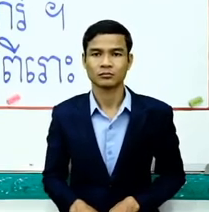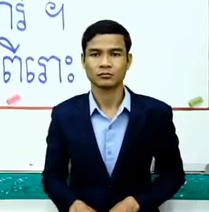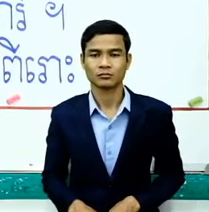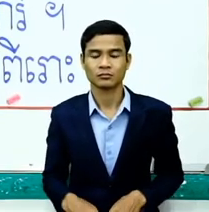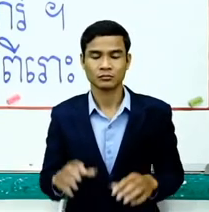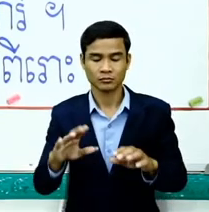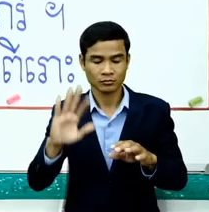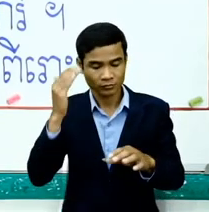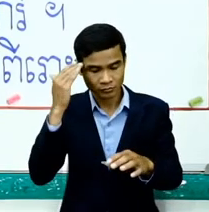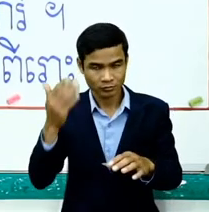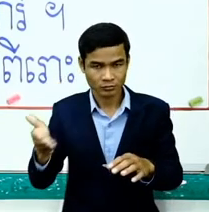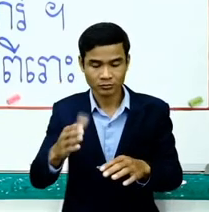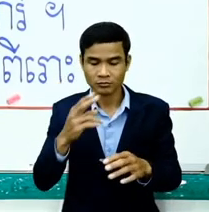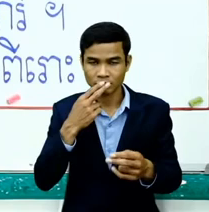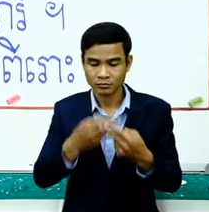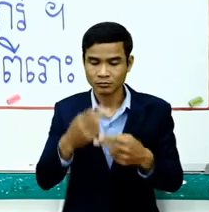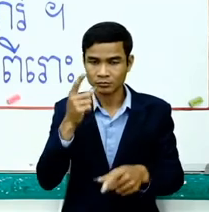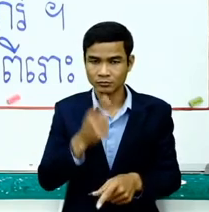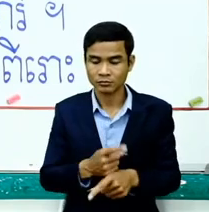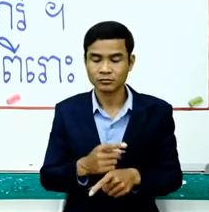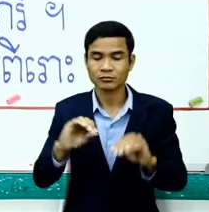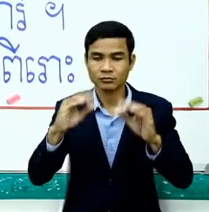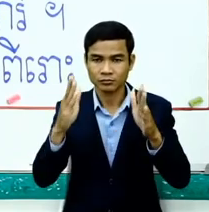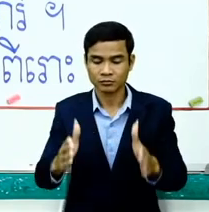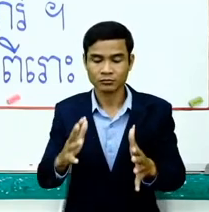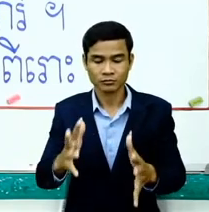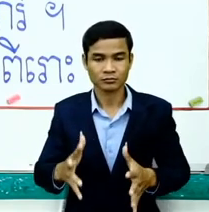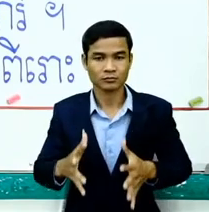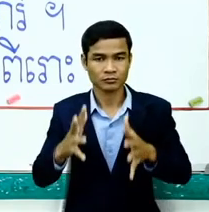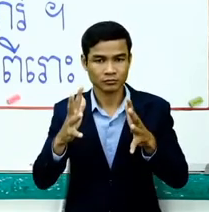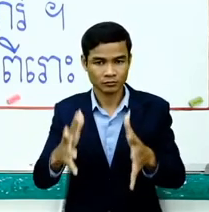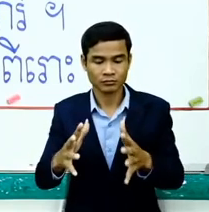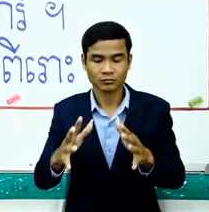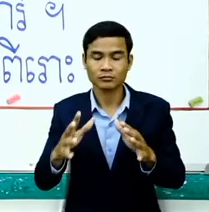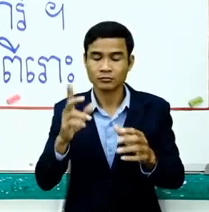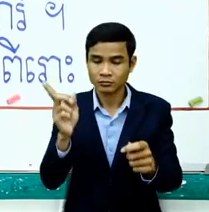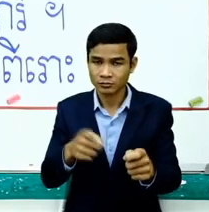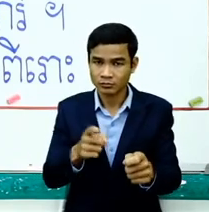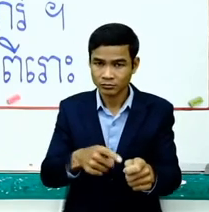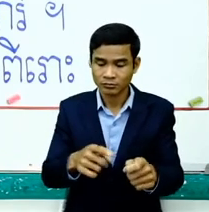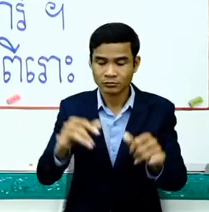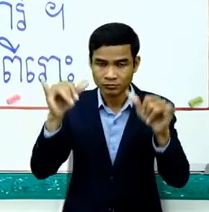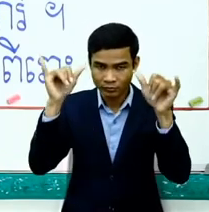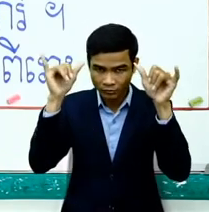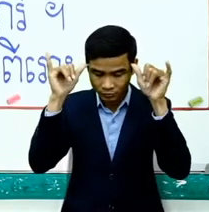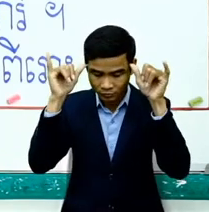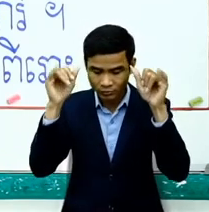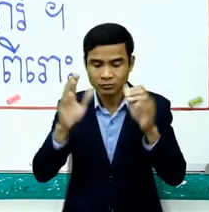ចាបន្តពីកូនបានចូលរួមអាននៅអត្ថបទខ្លីយើងរួចមកចង់ដឹងថាតើកូនណាខ្លះដែលចង់ចាំនៅក្នុងសារអត្ថបទរបស់យើងអ្នកគ្រូនឹងមានសំណួរមួយចំនួនសួរតើកាន់កូនកូនទាំងអស់គ្នាតើកូនត្រៀមឆ្លើយសំណួរទី1សួរថាតើនរណាបរទេសកោចូលរួមឆ្លើយមើលកូនតើនរណាបរទេសកោចាអរគុណសង្ឃឹមថាកូនប្រកាសជាឆ្លើយបានត្រឹមត្រូវណាអ្នកដែលបរទេសកោគឺជាអ្នកណាកូន